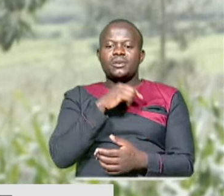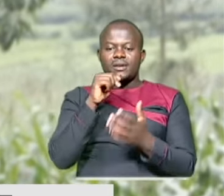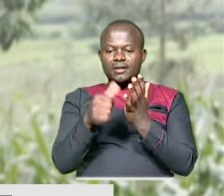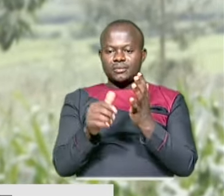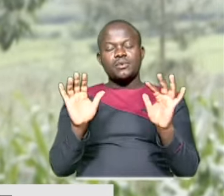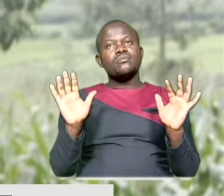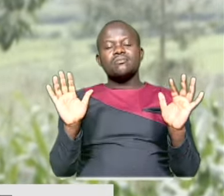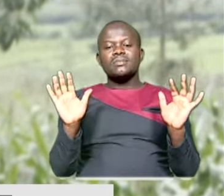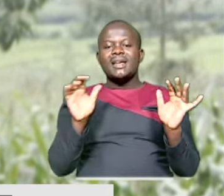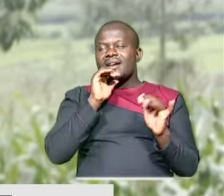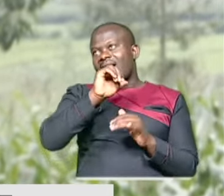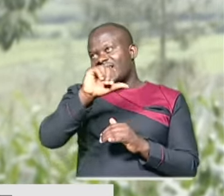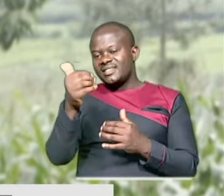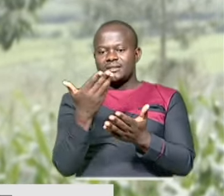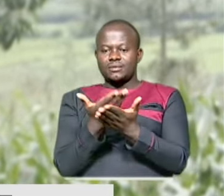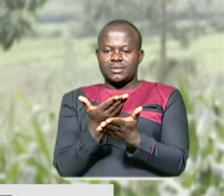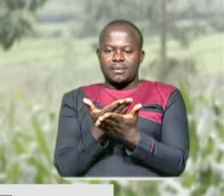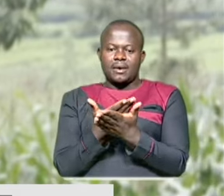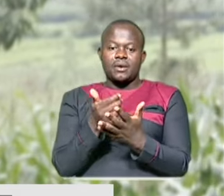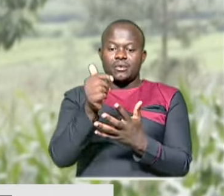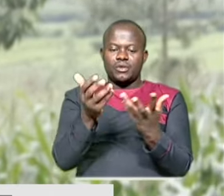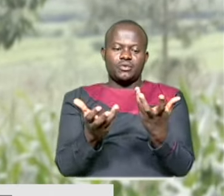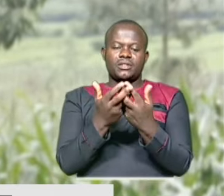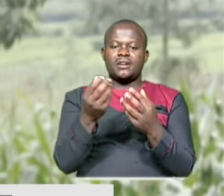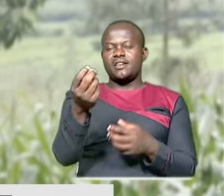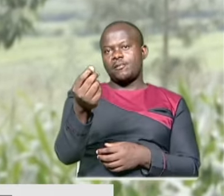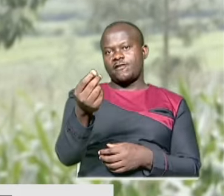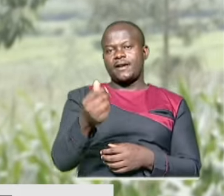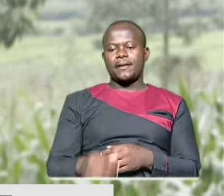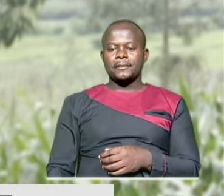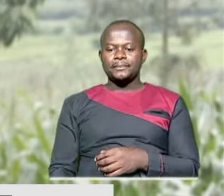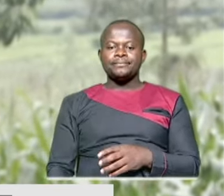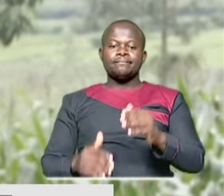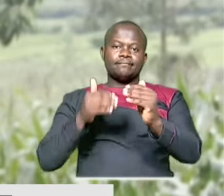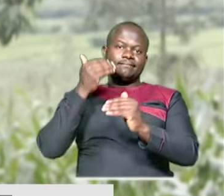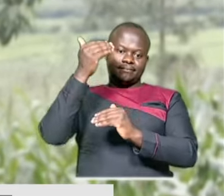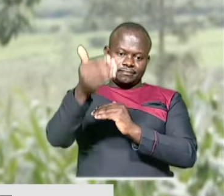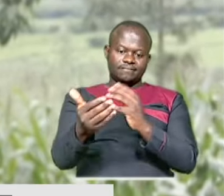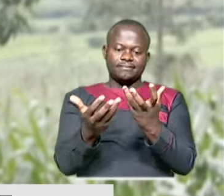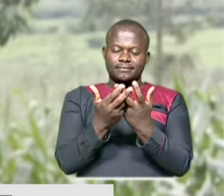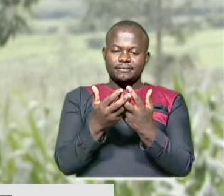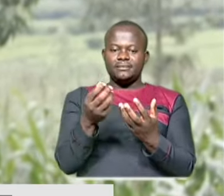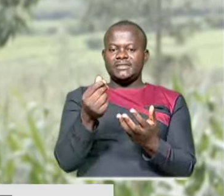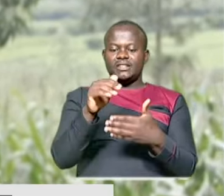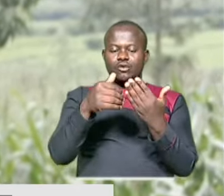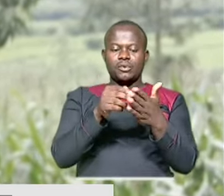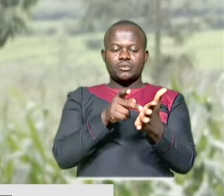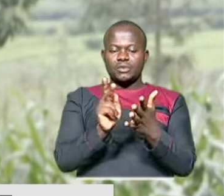na kindi twishyuza kuri icyo kijyanye n'amafaranga. Noneho ku bijyanye n'inguranwa